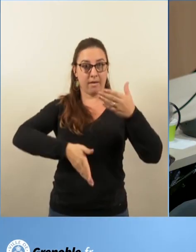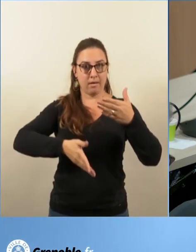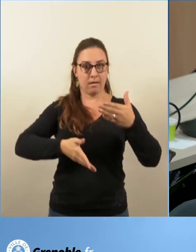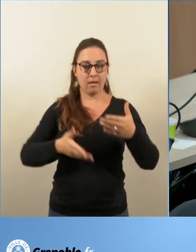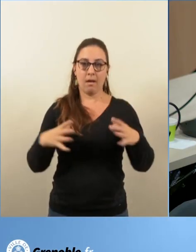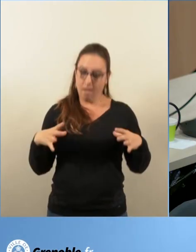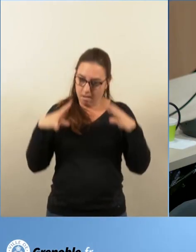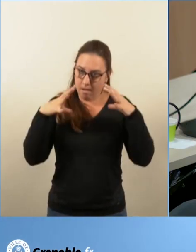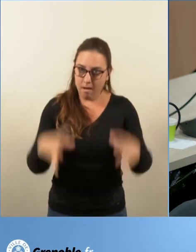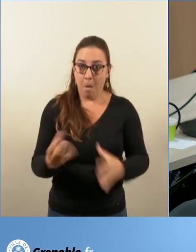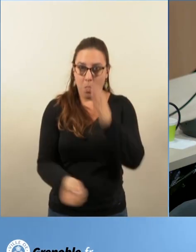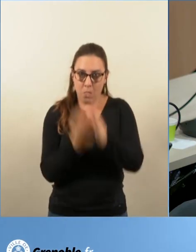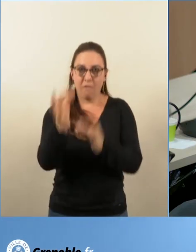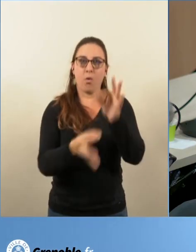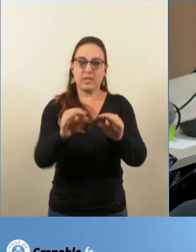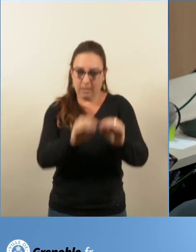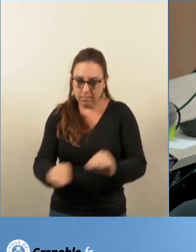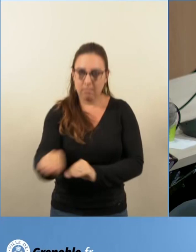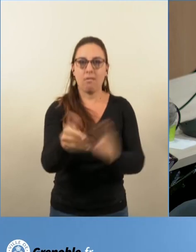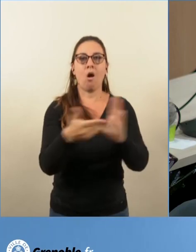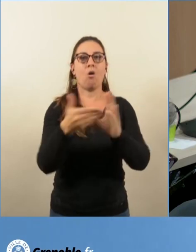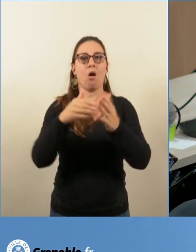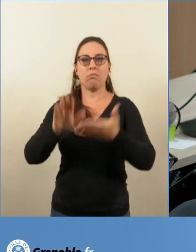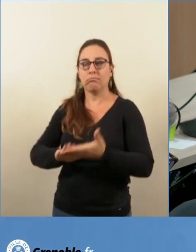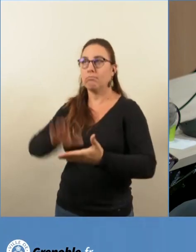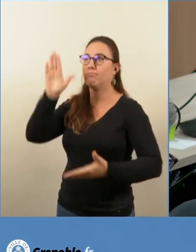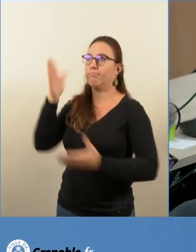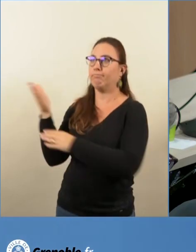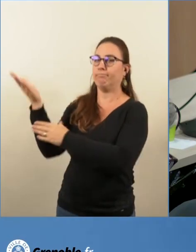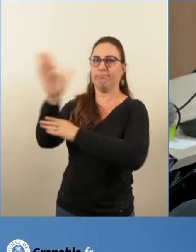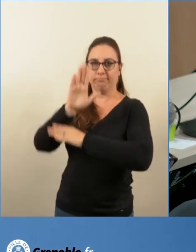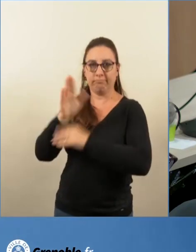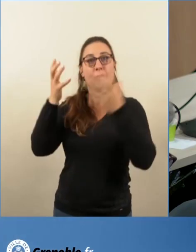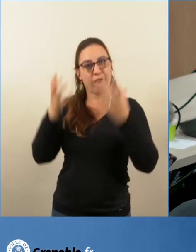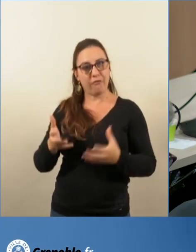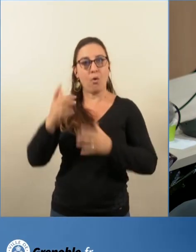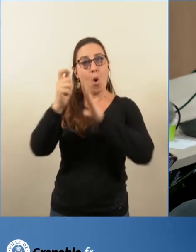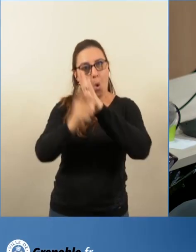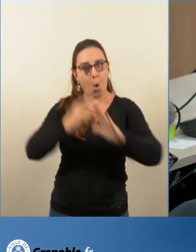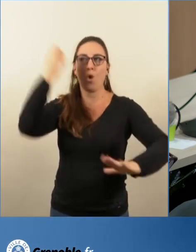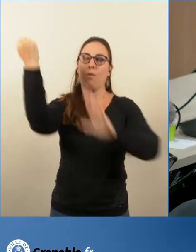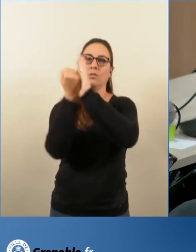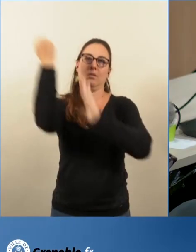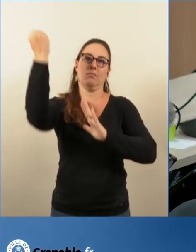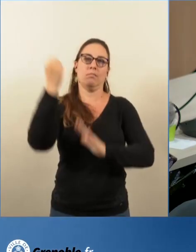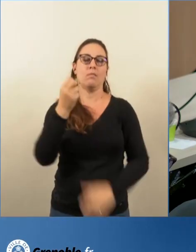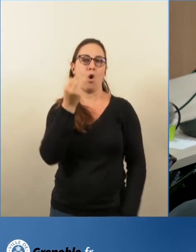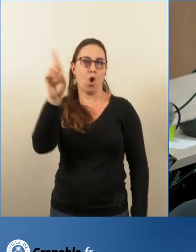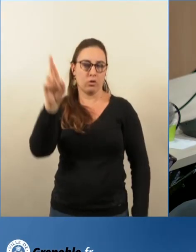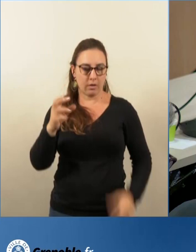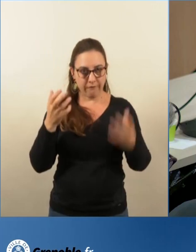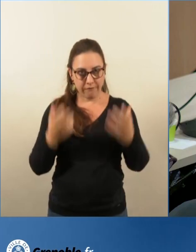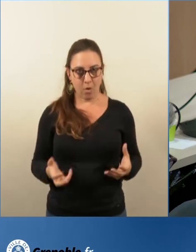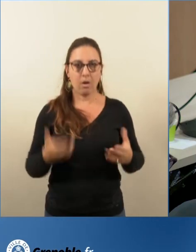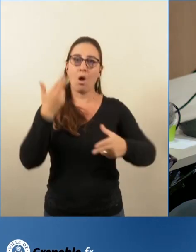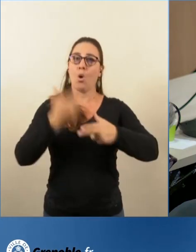un nouveau cycle de labellisation en candidatant au renouvellement de sa labellisation au niveau Gold et ça s'appelle